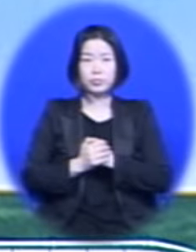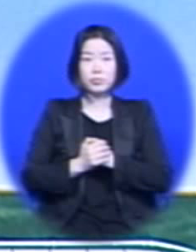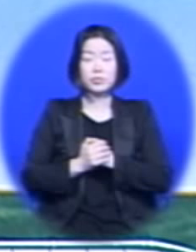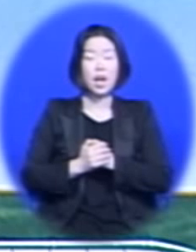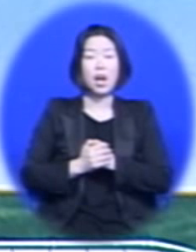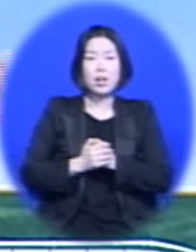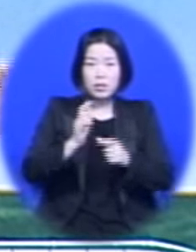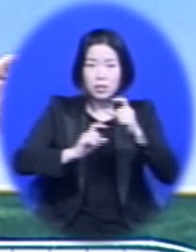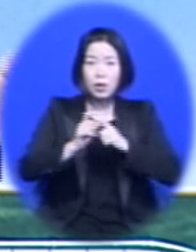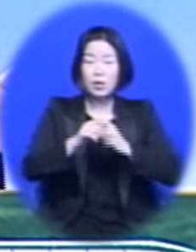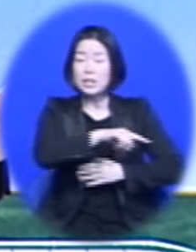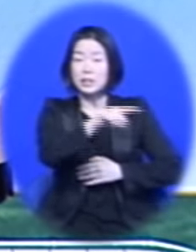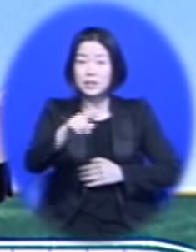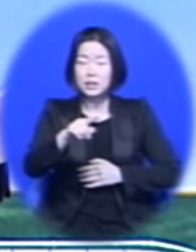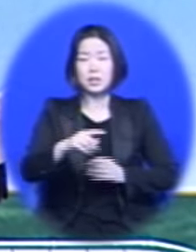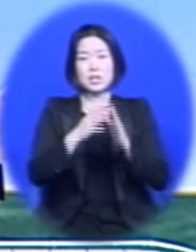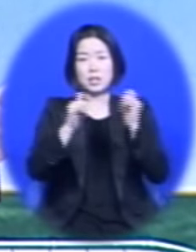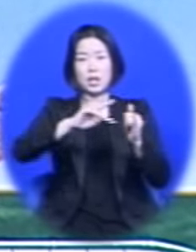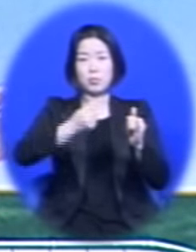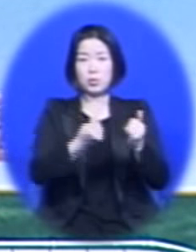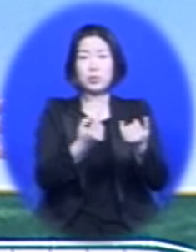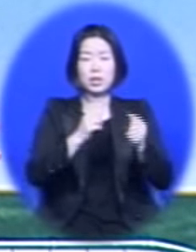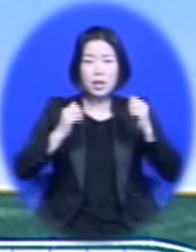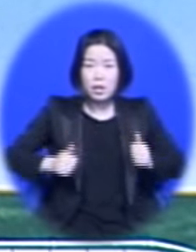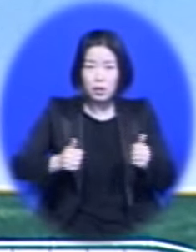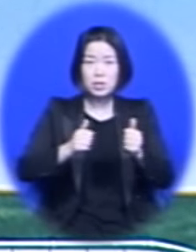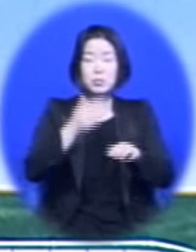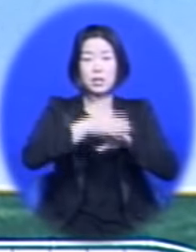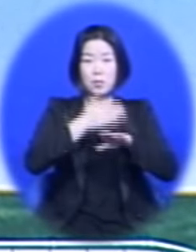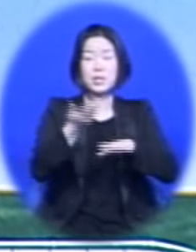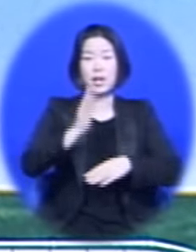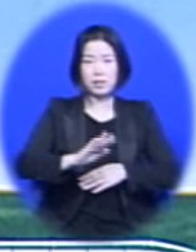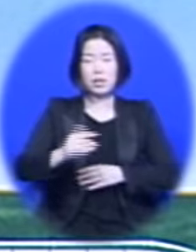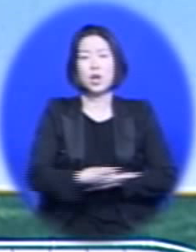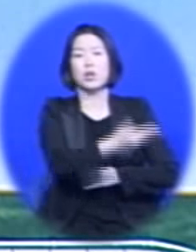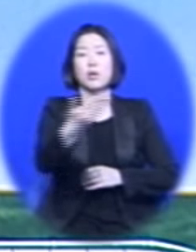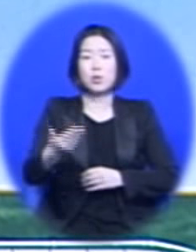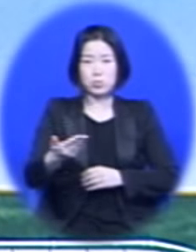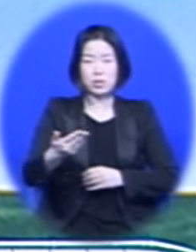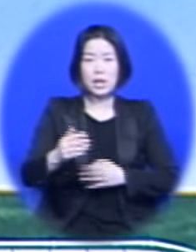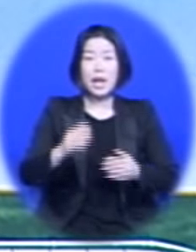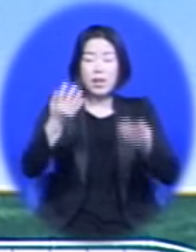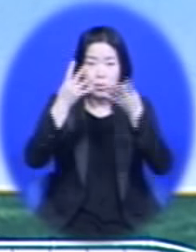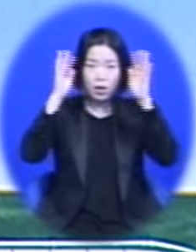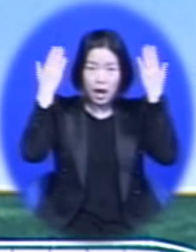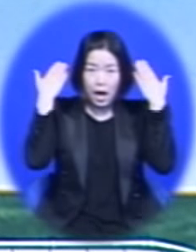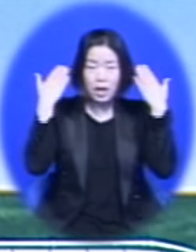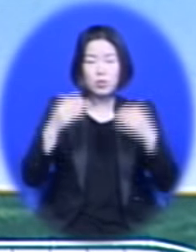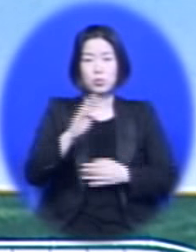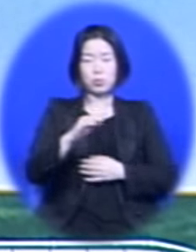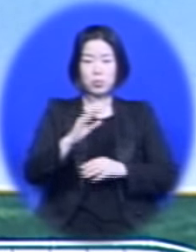아니, 하물며 그 사람들도 그럴진데 여러분, 대학보다도 또는 무슨